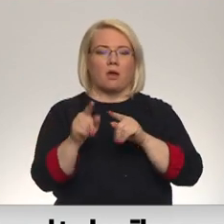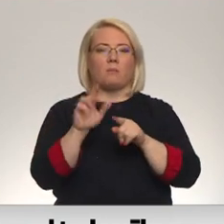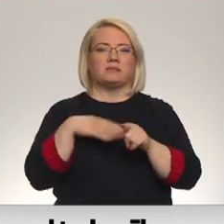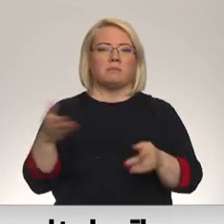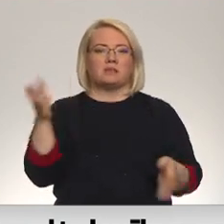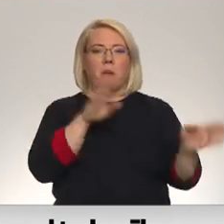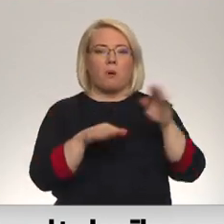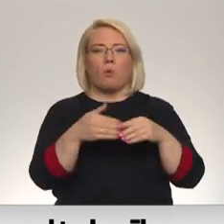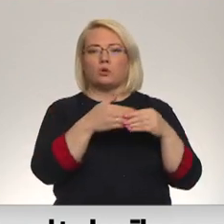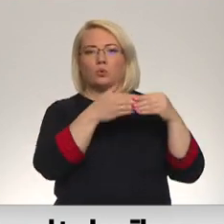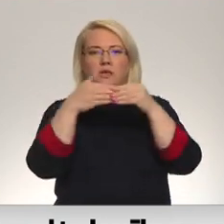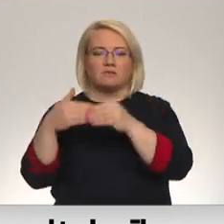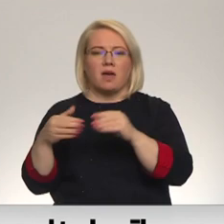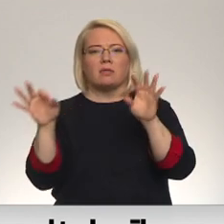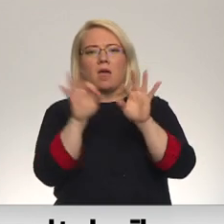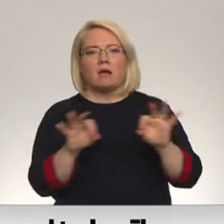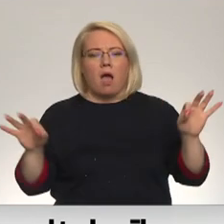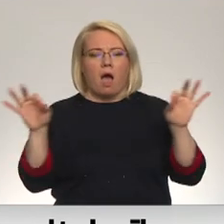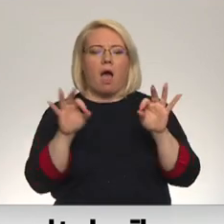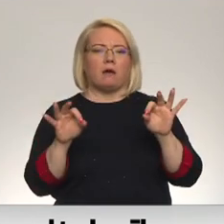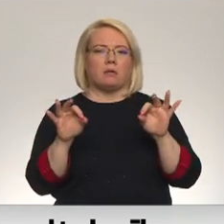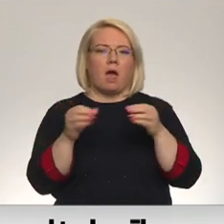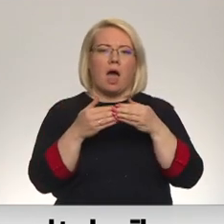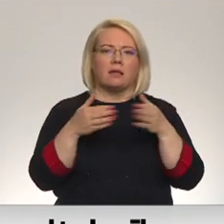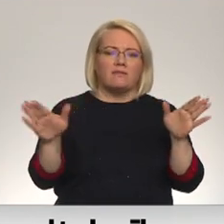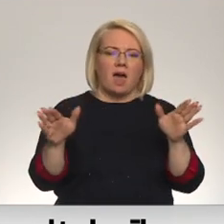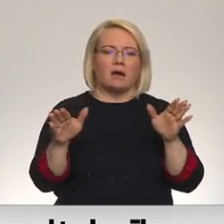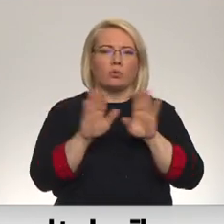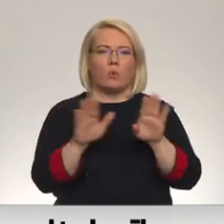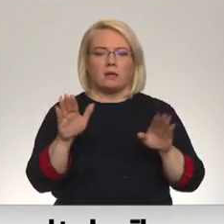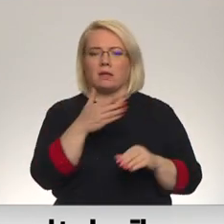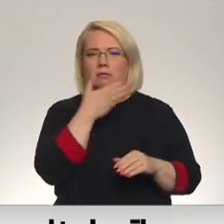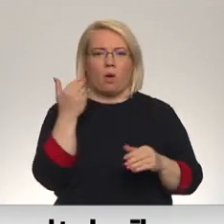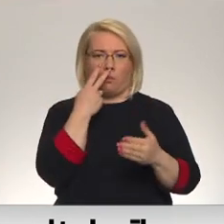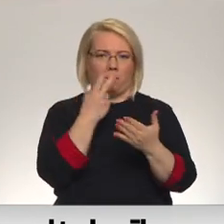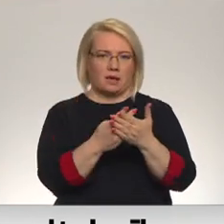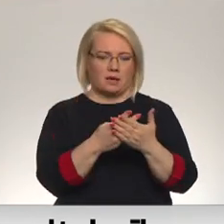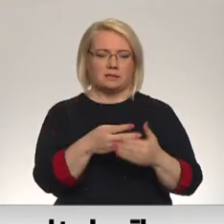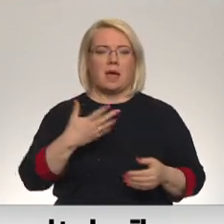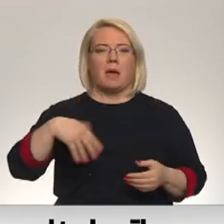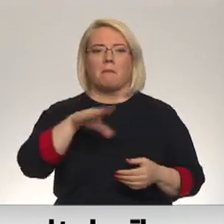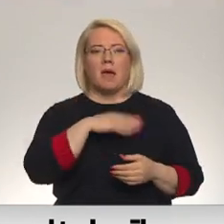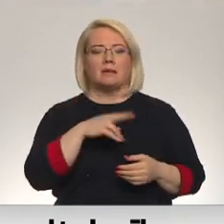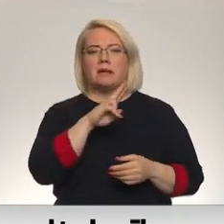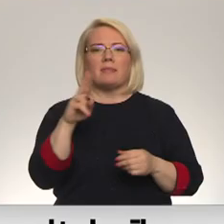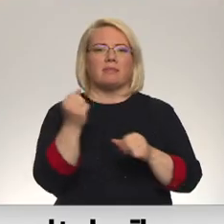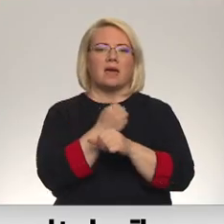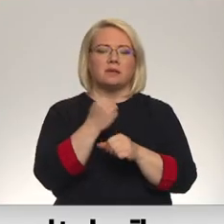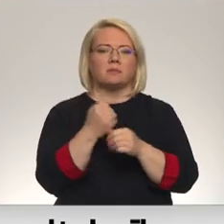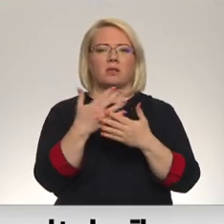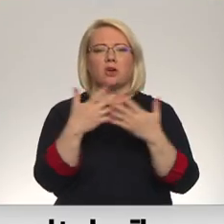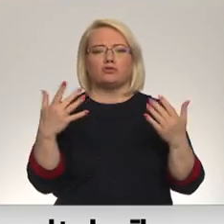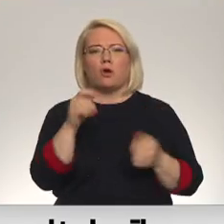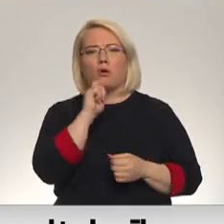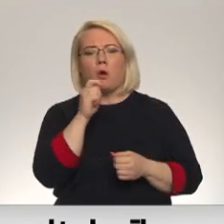angārā. Nekāda atvērta tipa noliktavas nav paredzēts. Mēs netaisamies, kā tur izskanē dažādos